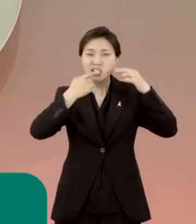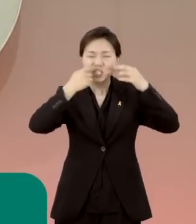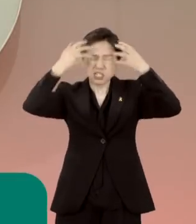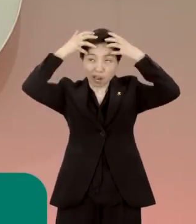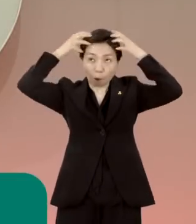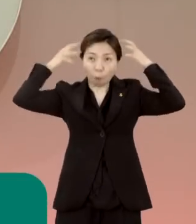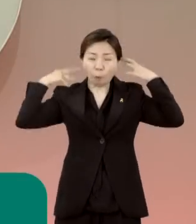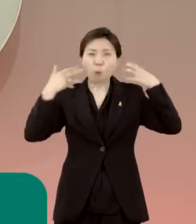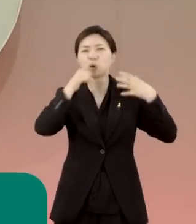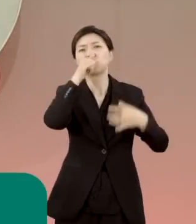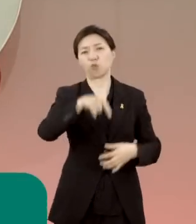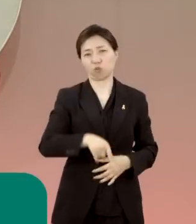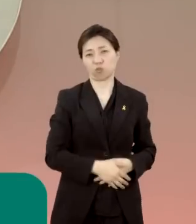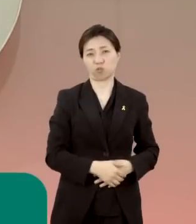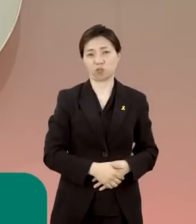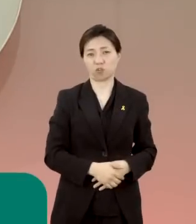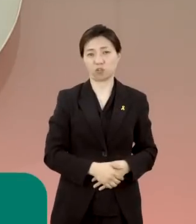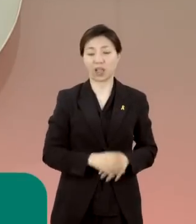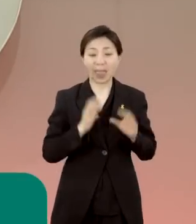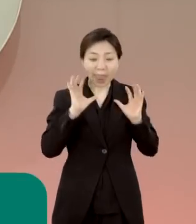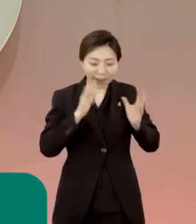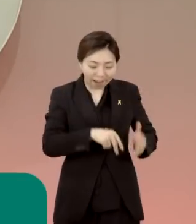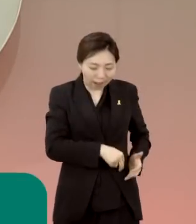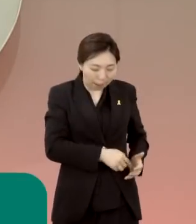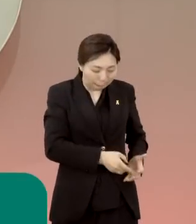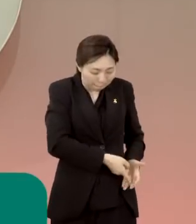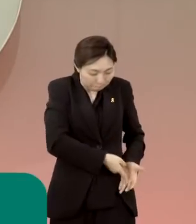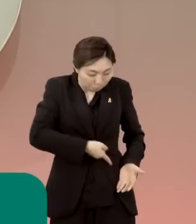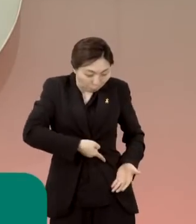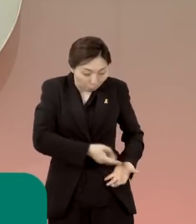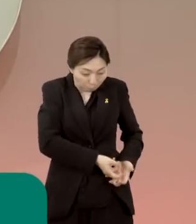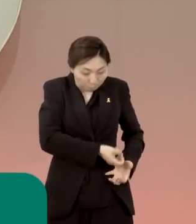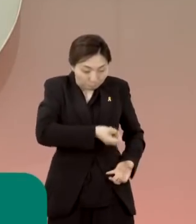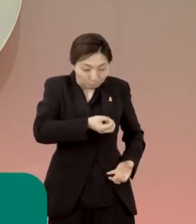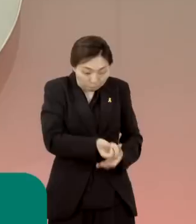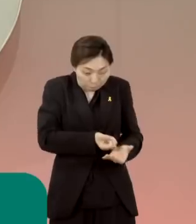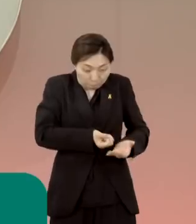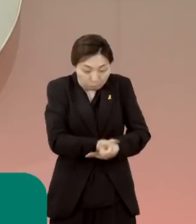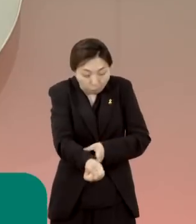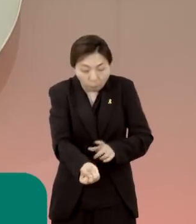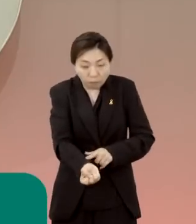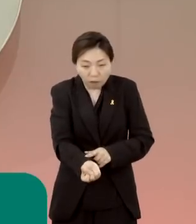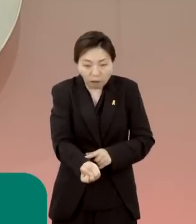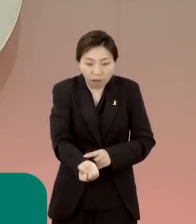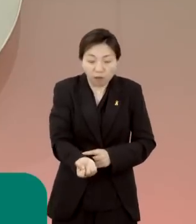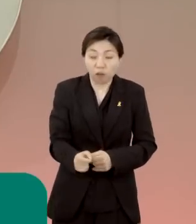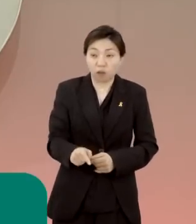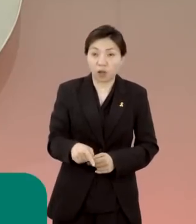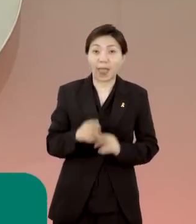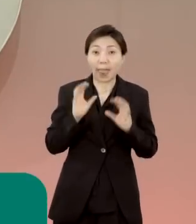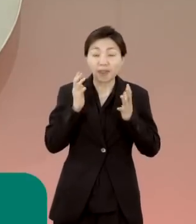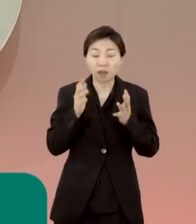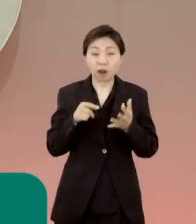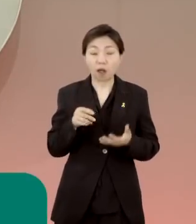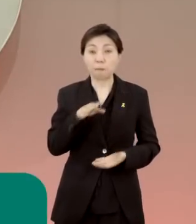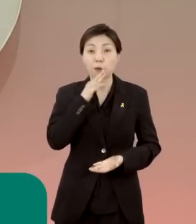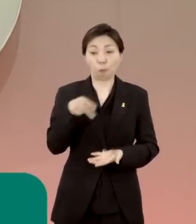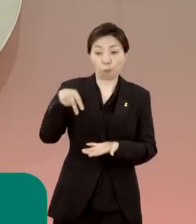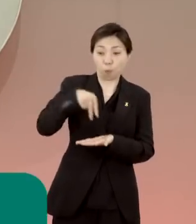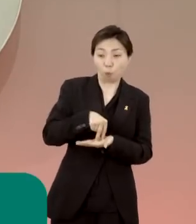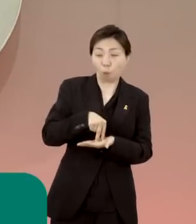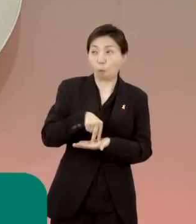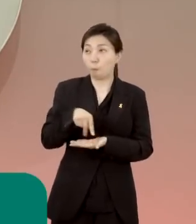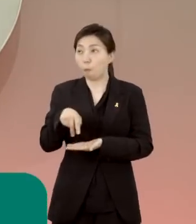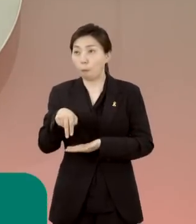이렇게 이제 땅바닥을 이렇게 내려와서 그 주변에서 깜짝 놀란